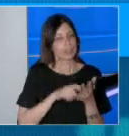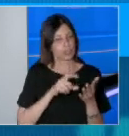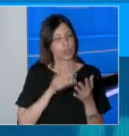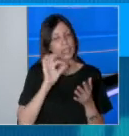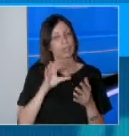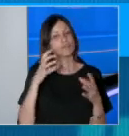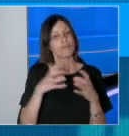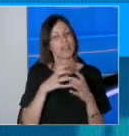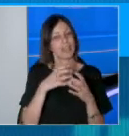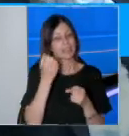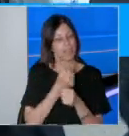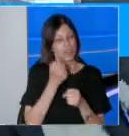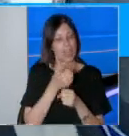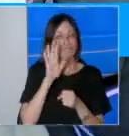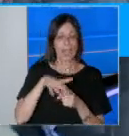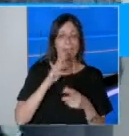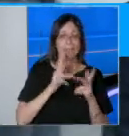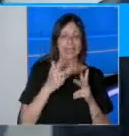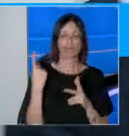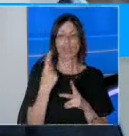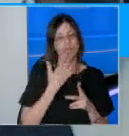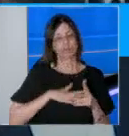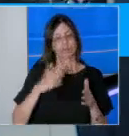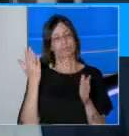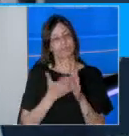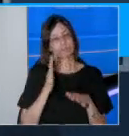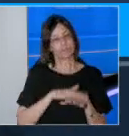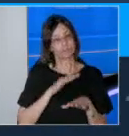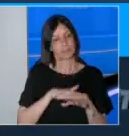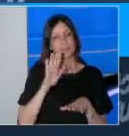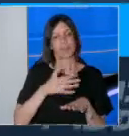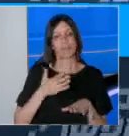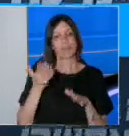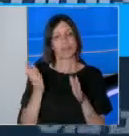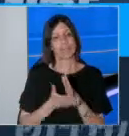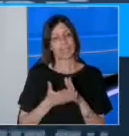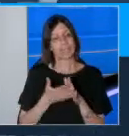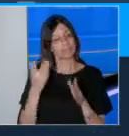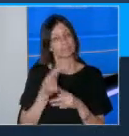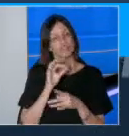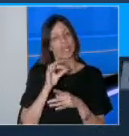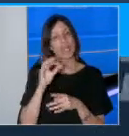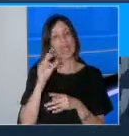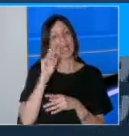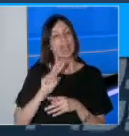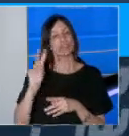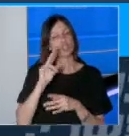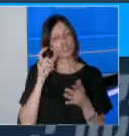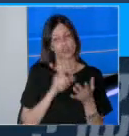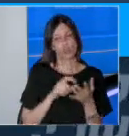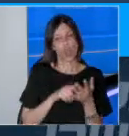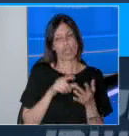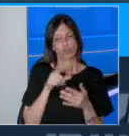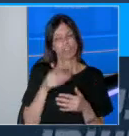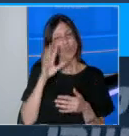מפלגת העבודה וגם מצד מרץ, כל אחד על תיקי השאלה, וגם כמובן את התיק הקלאסי של הילד שקד שדורשת אותו, בין אם